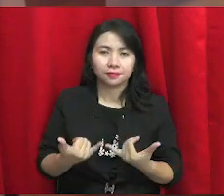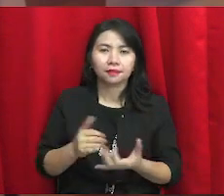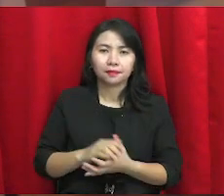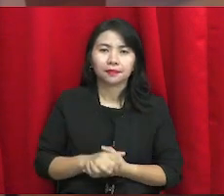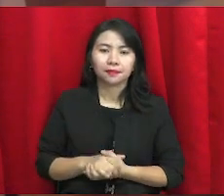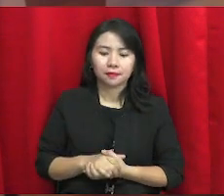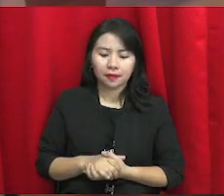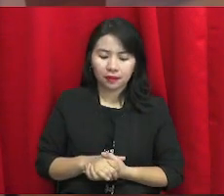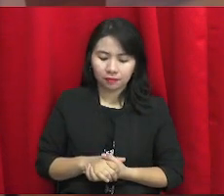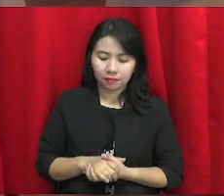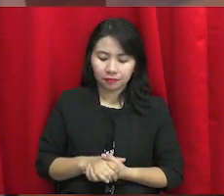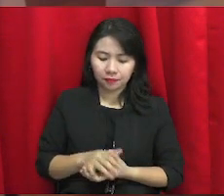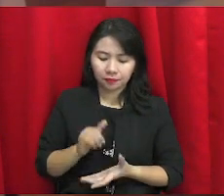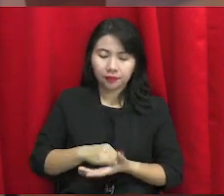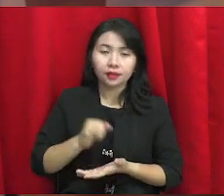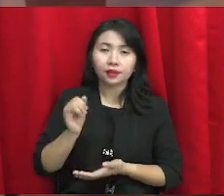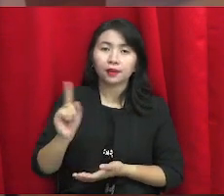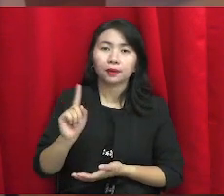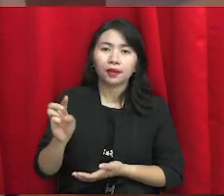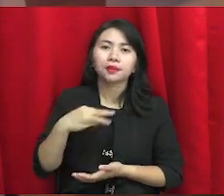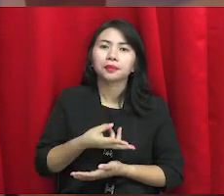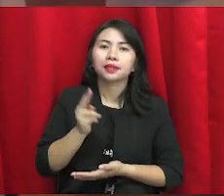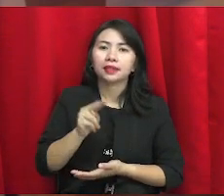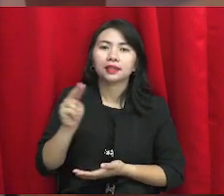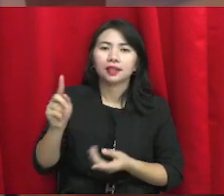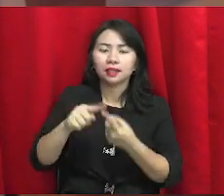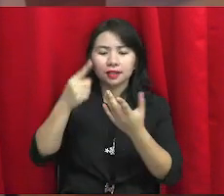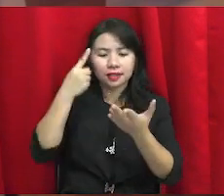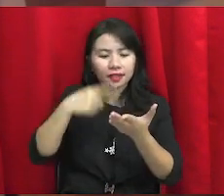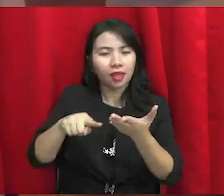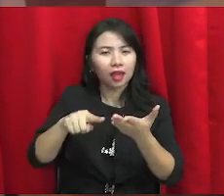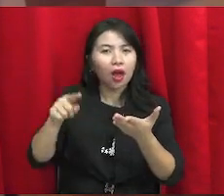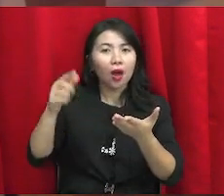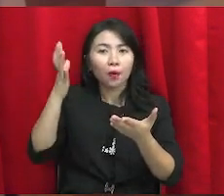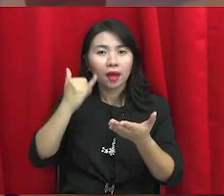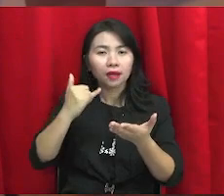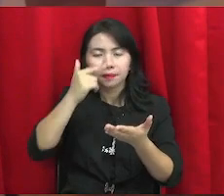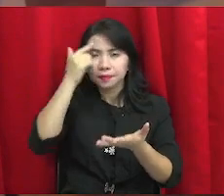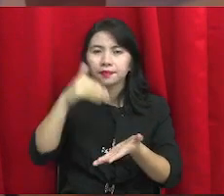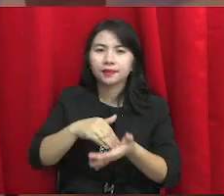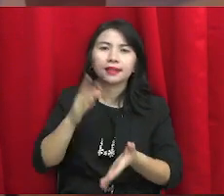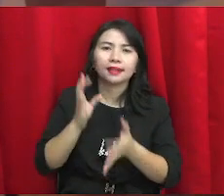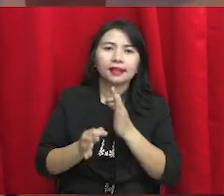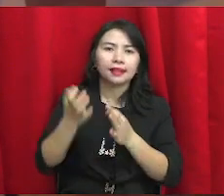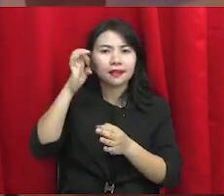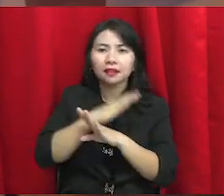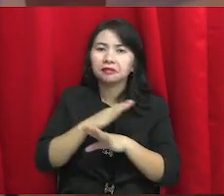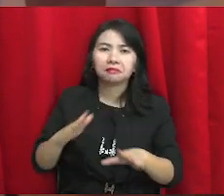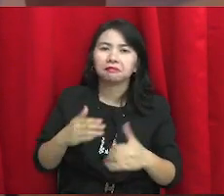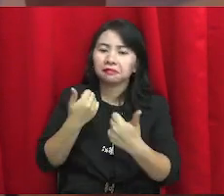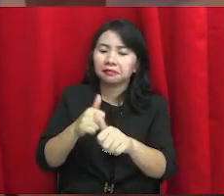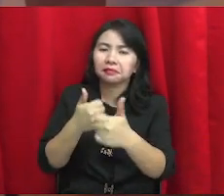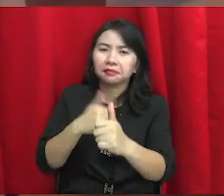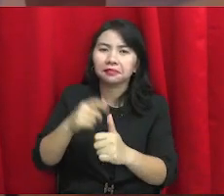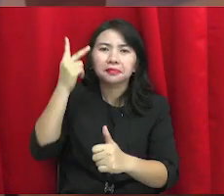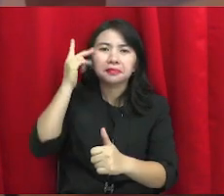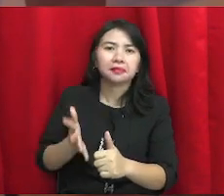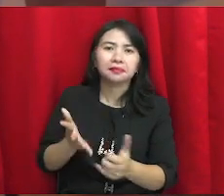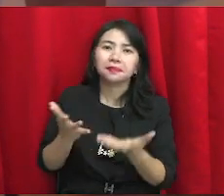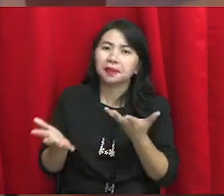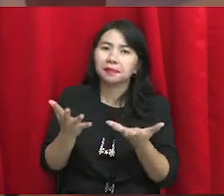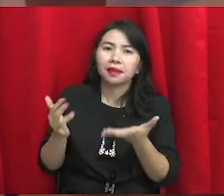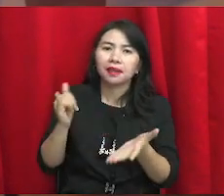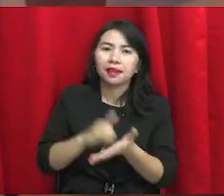Okay. Yan ang mga bagay na dapat i-check. Kasi, yung pag hindi niya lang pagsunod sa pastor, maaaring call